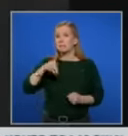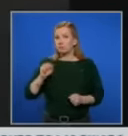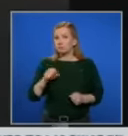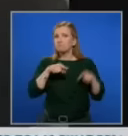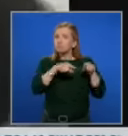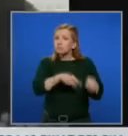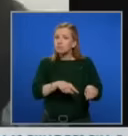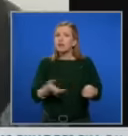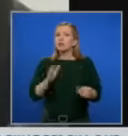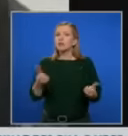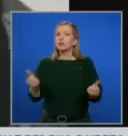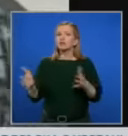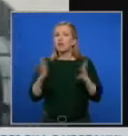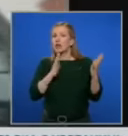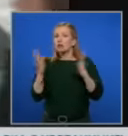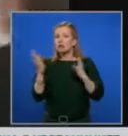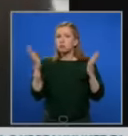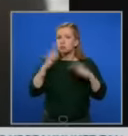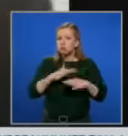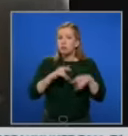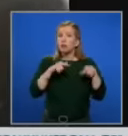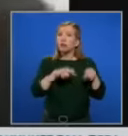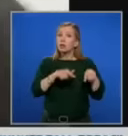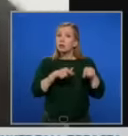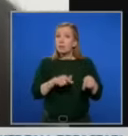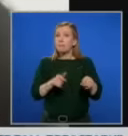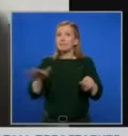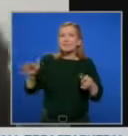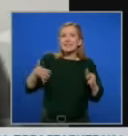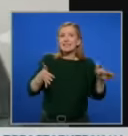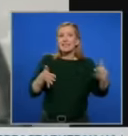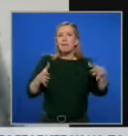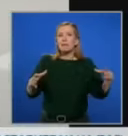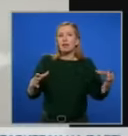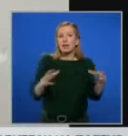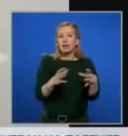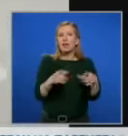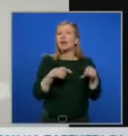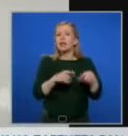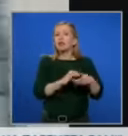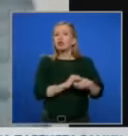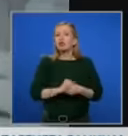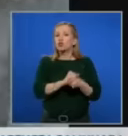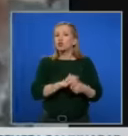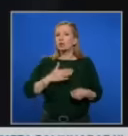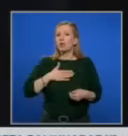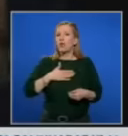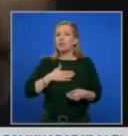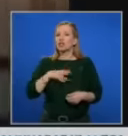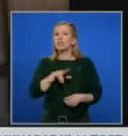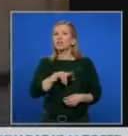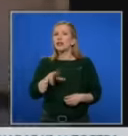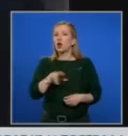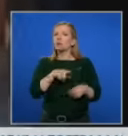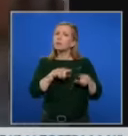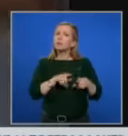трусове, голяма част от българските изселници се събират в сградата, където се намира дружеството на нашите сънародници там.